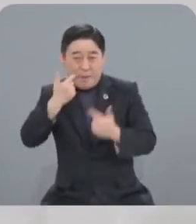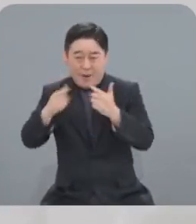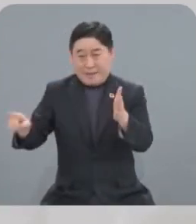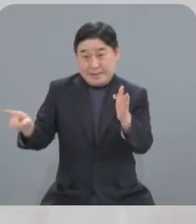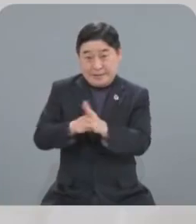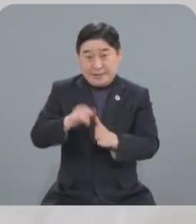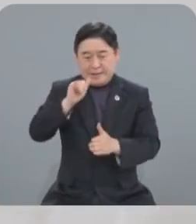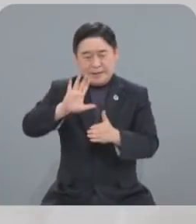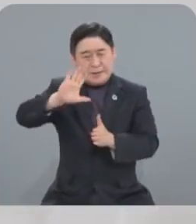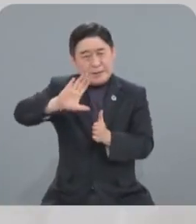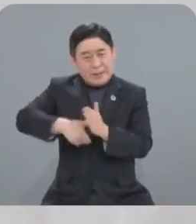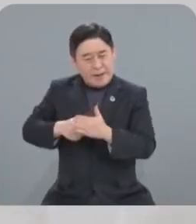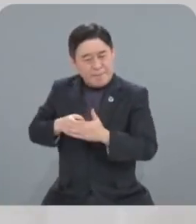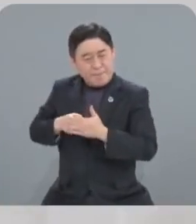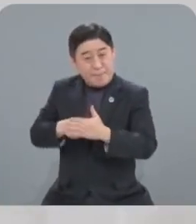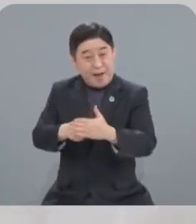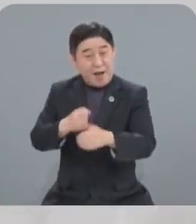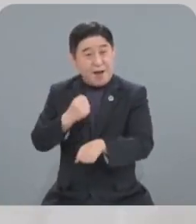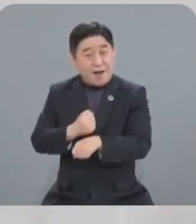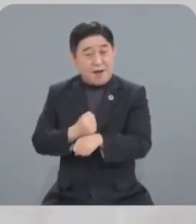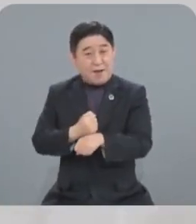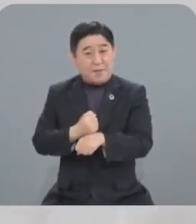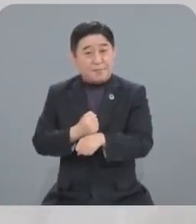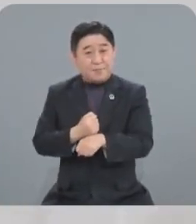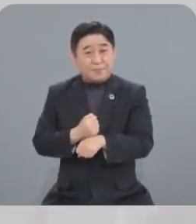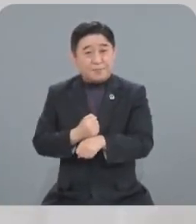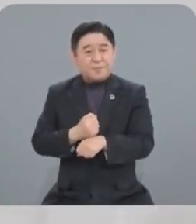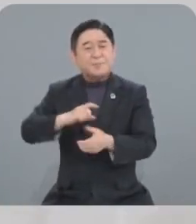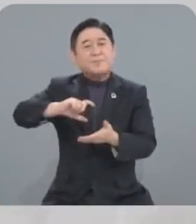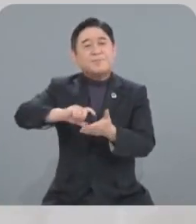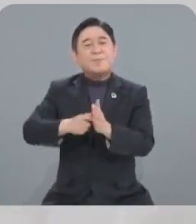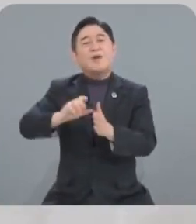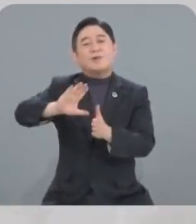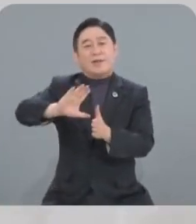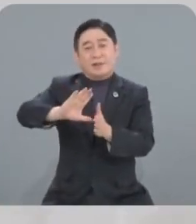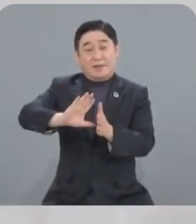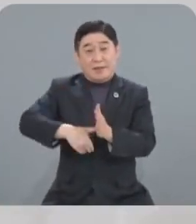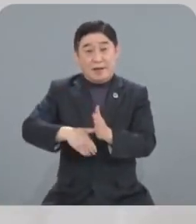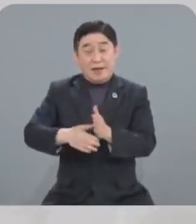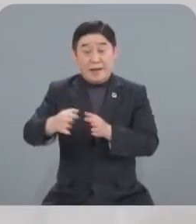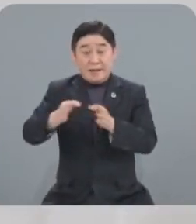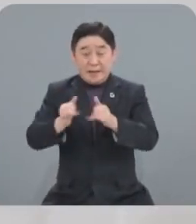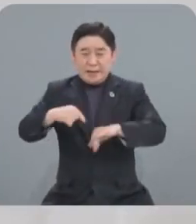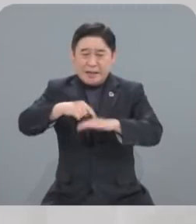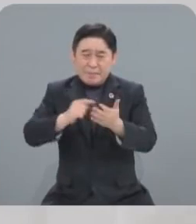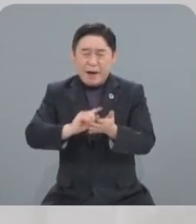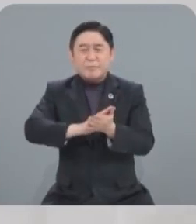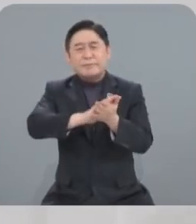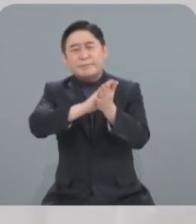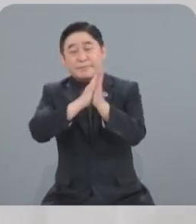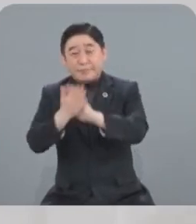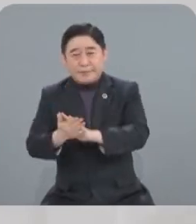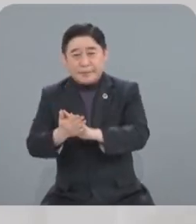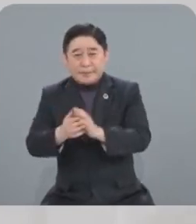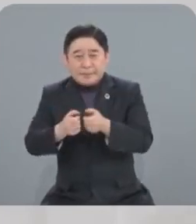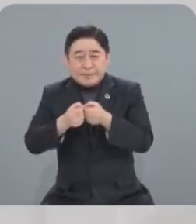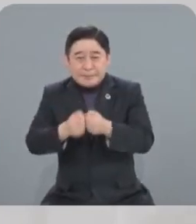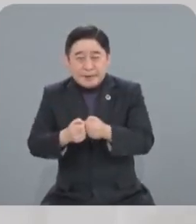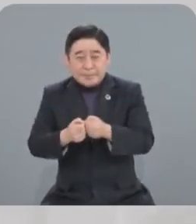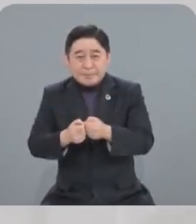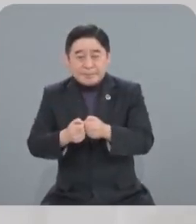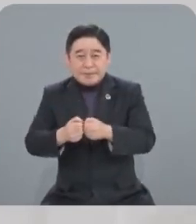생겼을 때 추진 했기 때문입니다 적절한 시기에 상인들이 마음을 바꾸는 3세 암 받침이